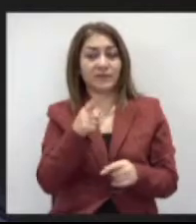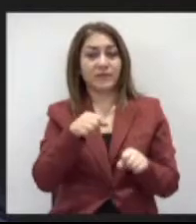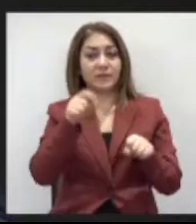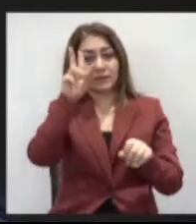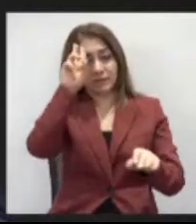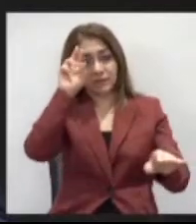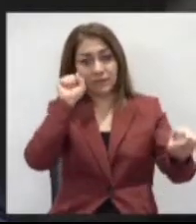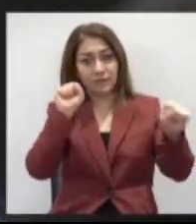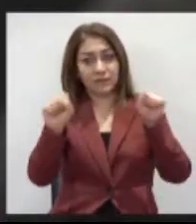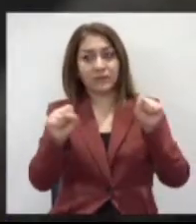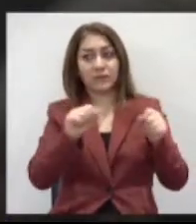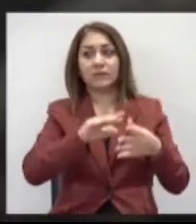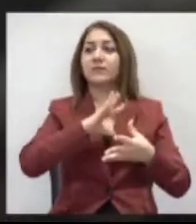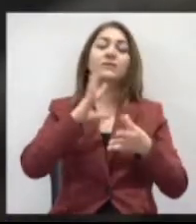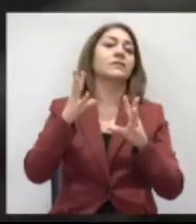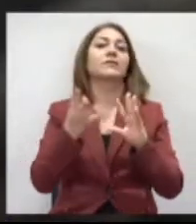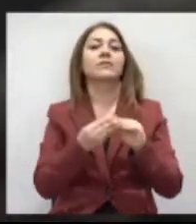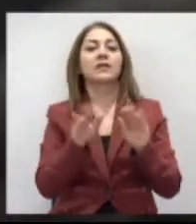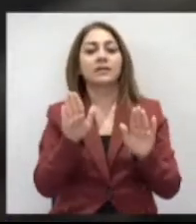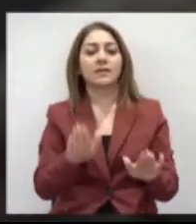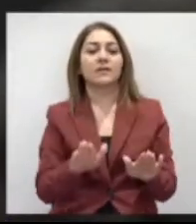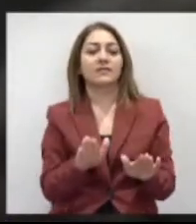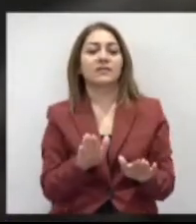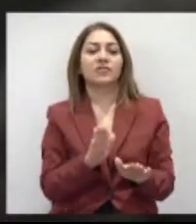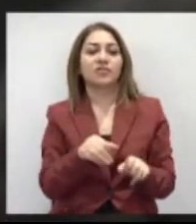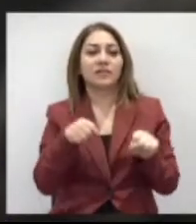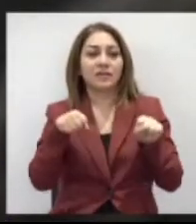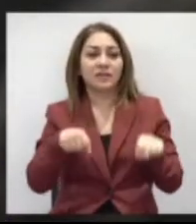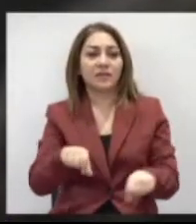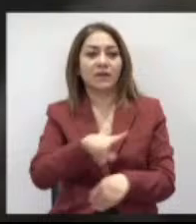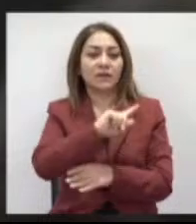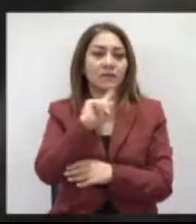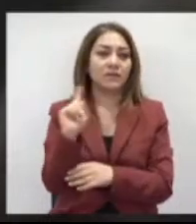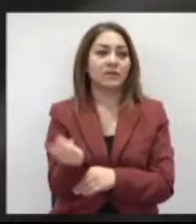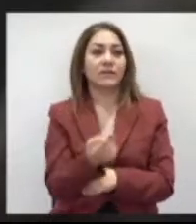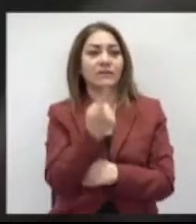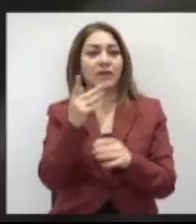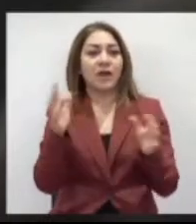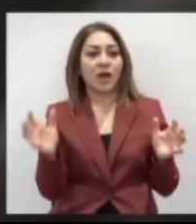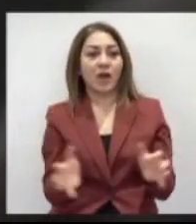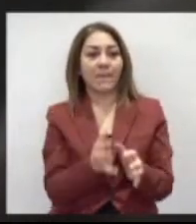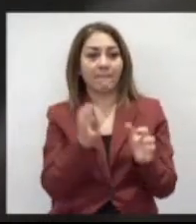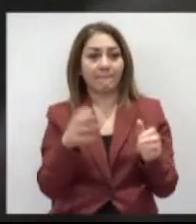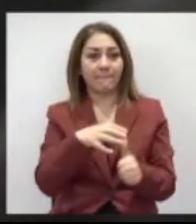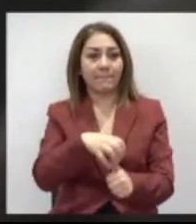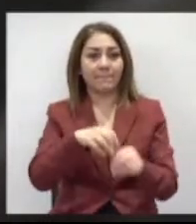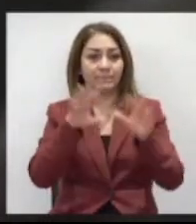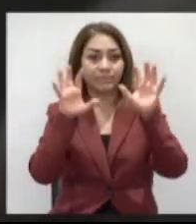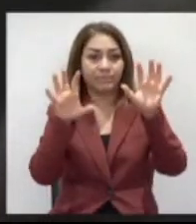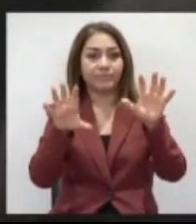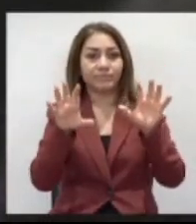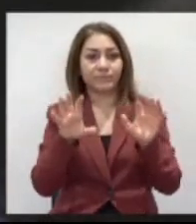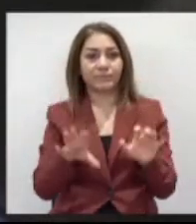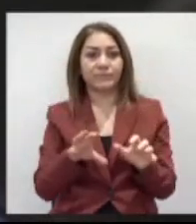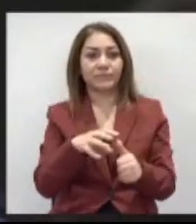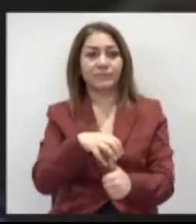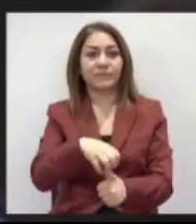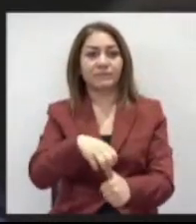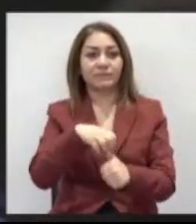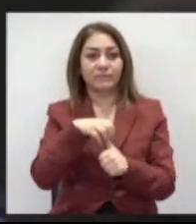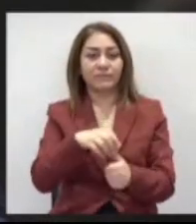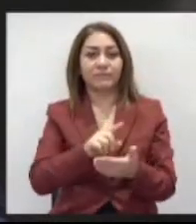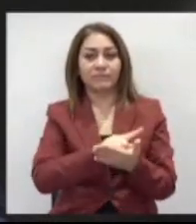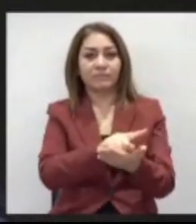իշխանությունների ընդհանրապես մի տեղ ունենանք իրավունքի գերակայության ապահովման ուղղված համանրական կառուցակարգերի քննարկման